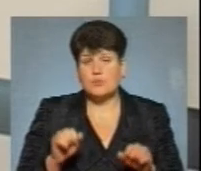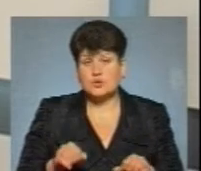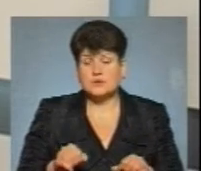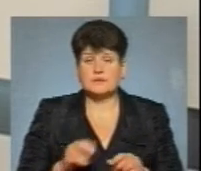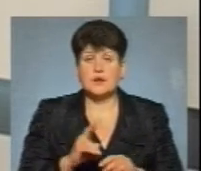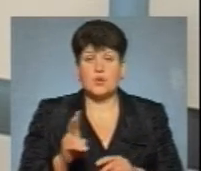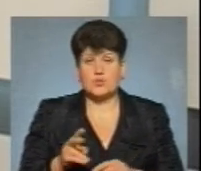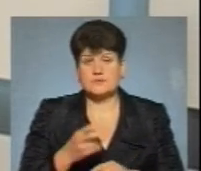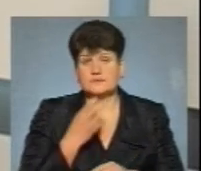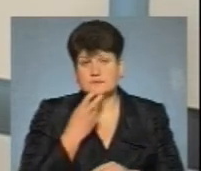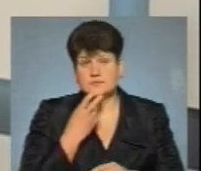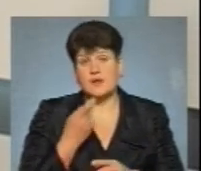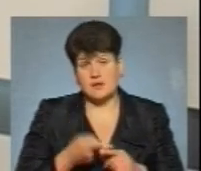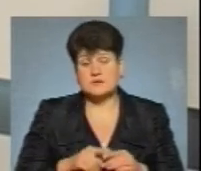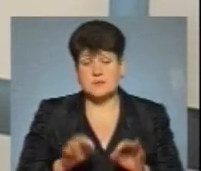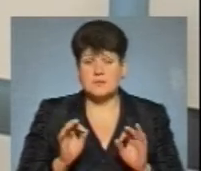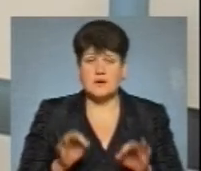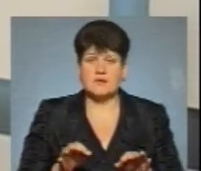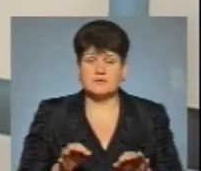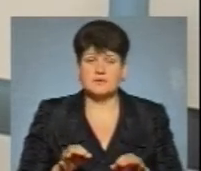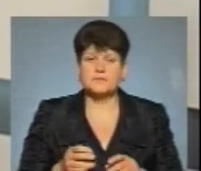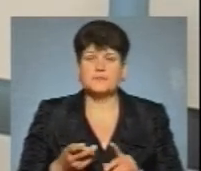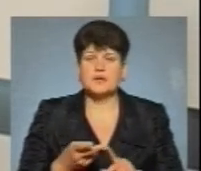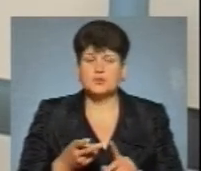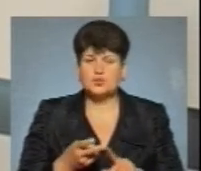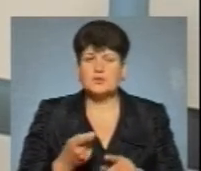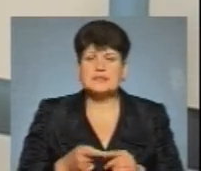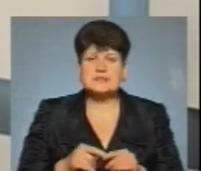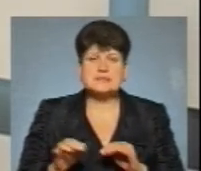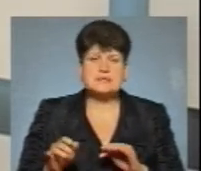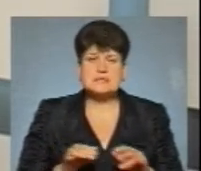когось скептично, але це правда. От. Друге, звичайно, ті заходи,